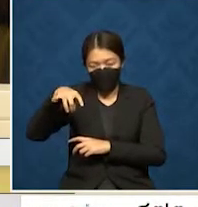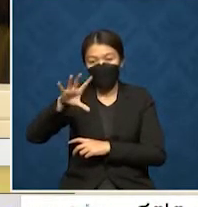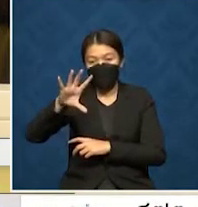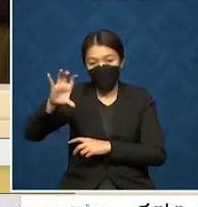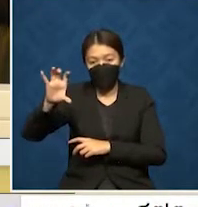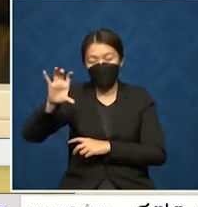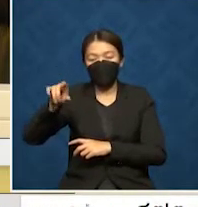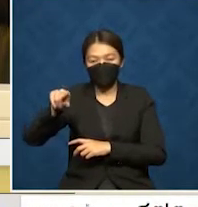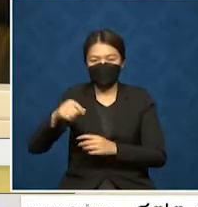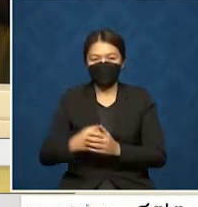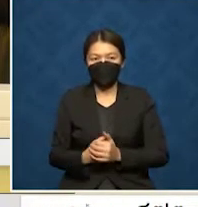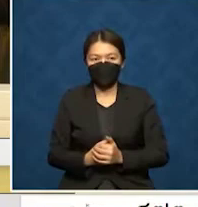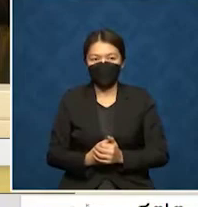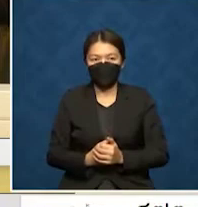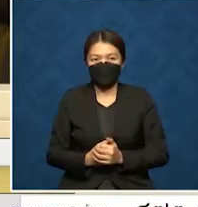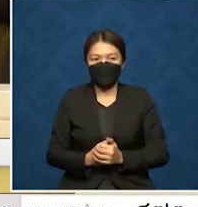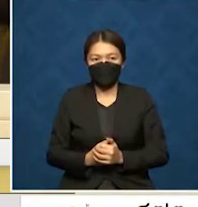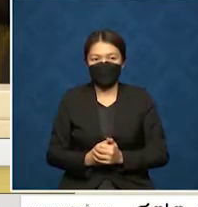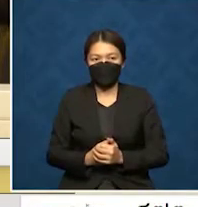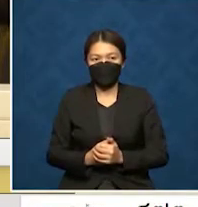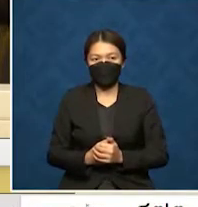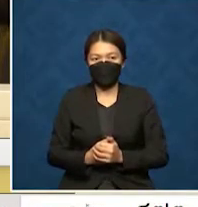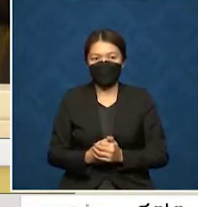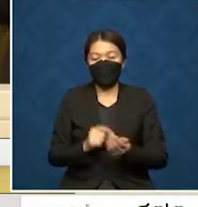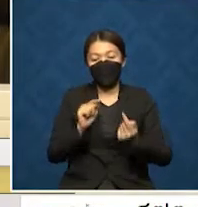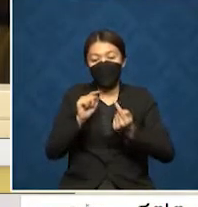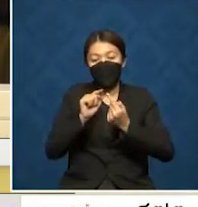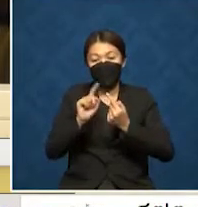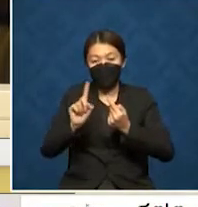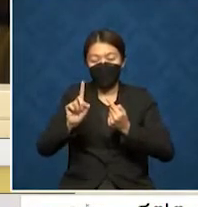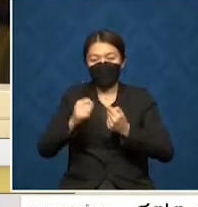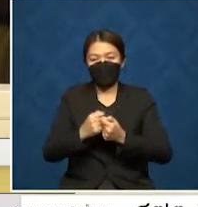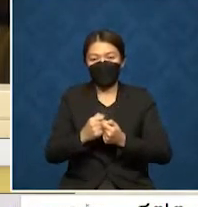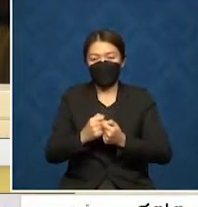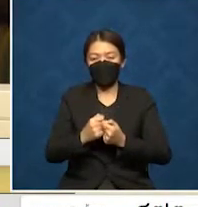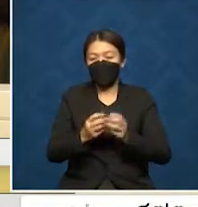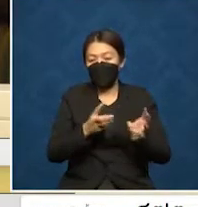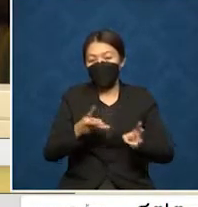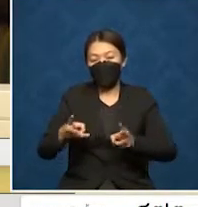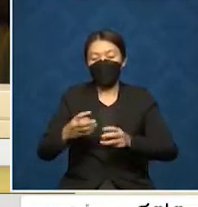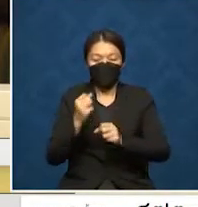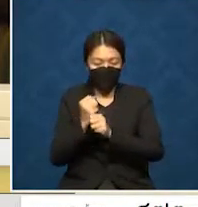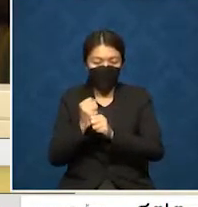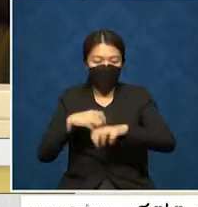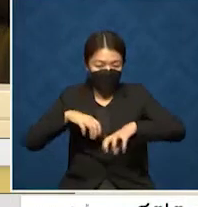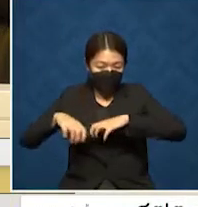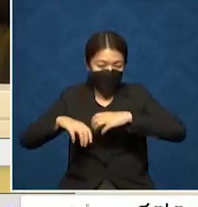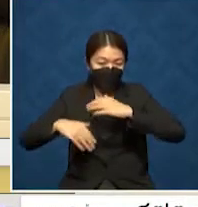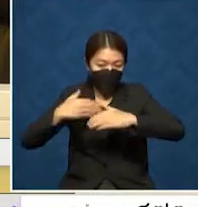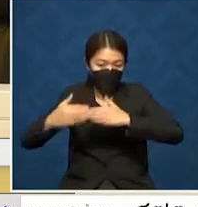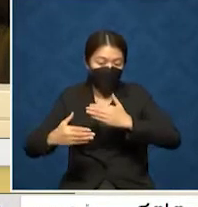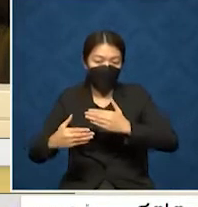168,500 เศษเป็นแนวทางในการดำเนินการและพัฒนาในเชิงบวก